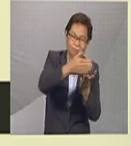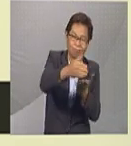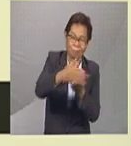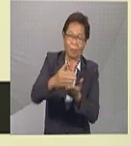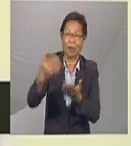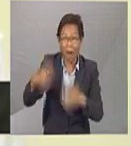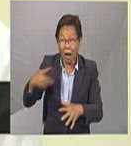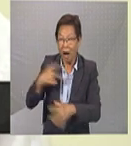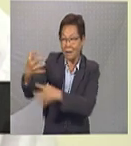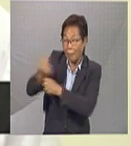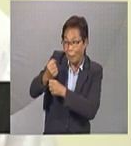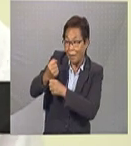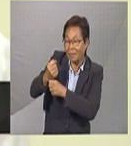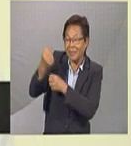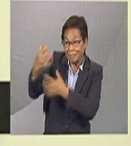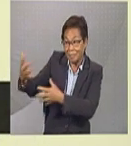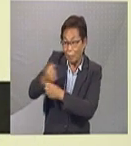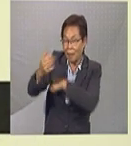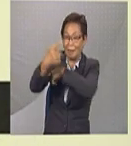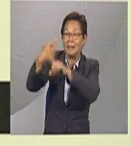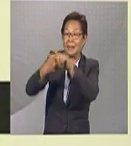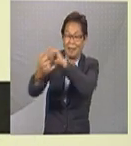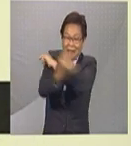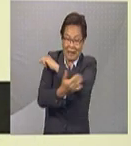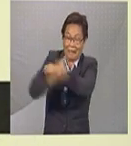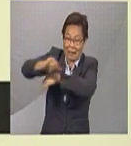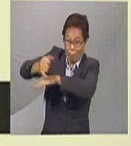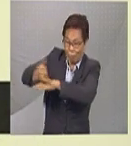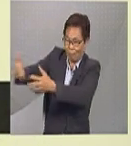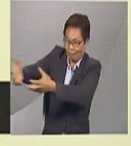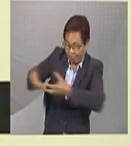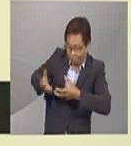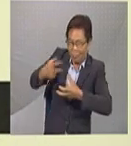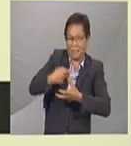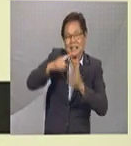kita memperolehinya daripada negara yang telah pun kita